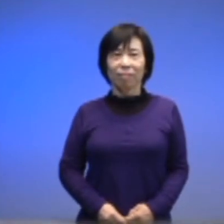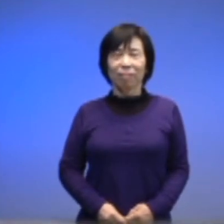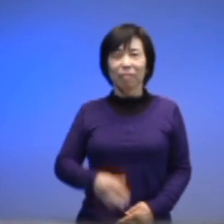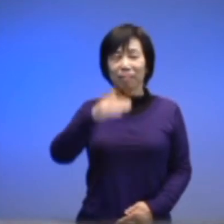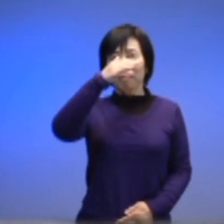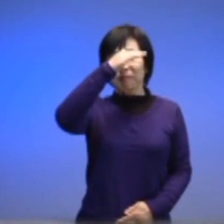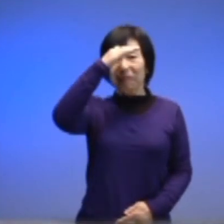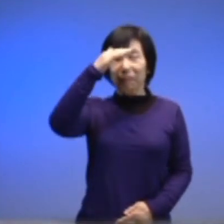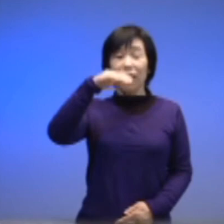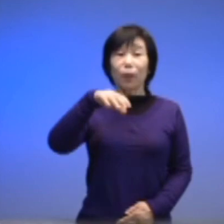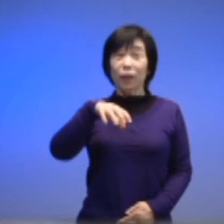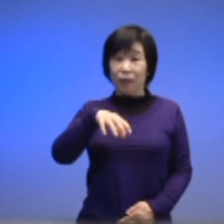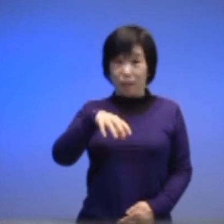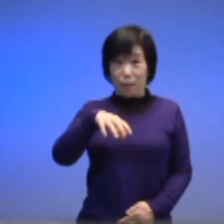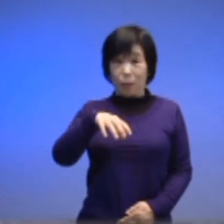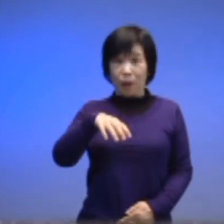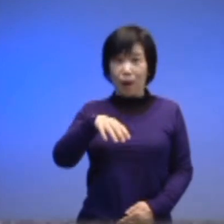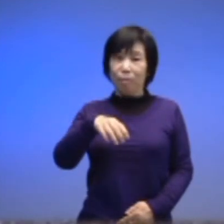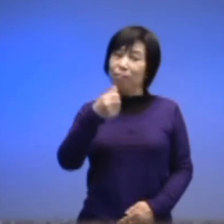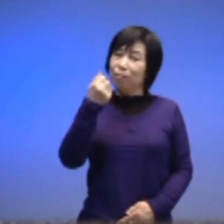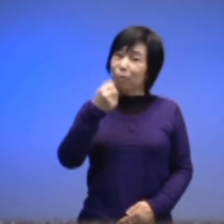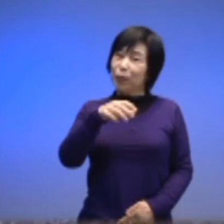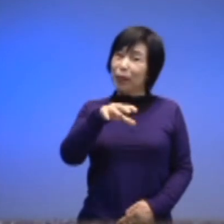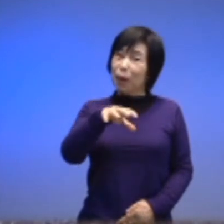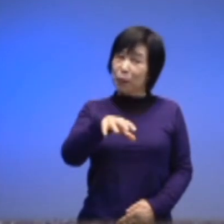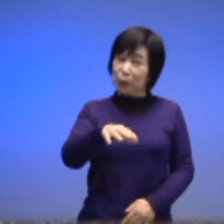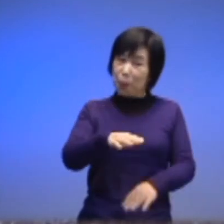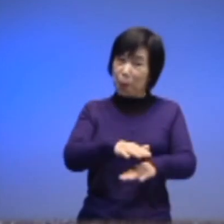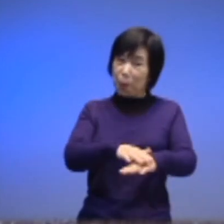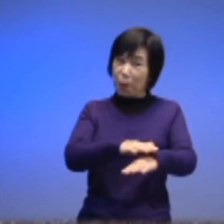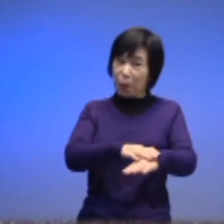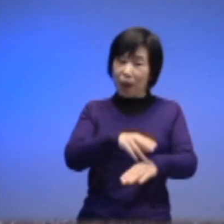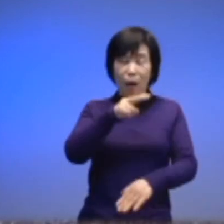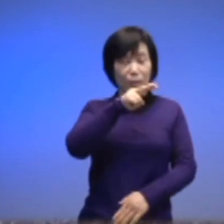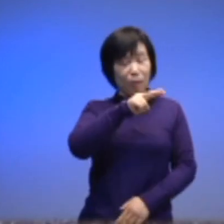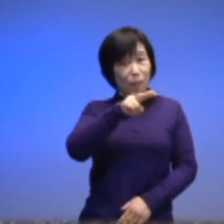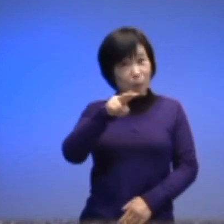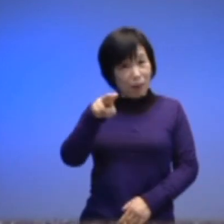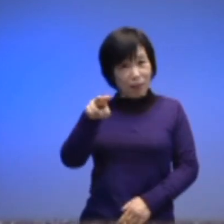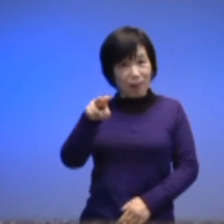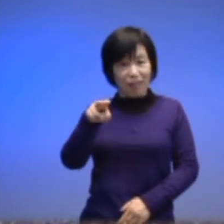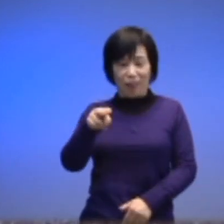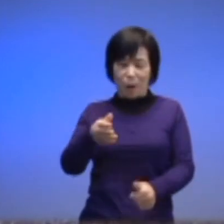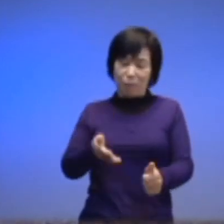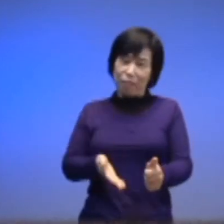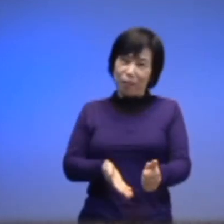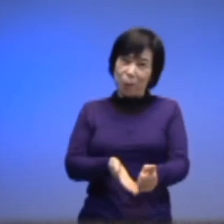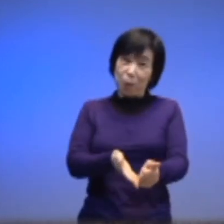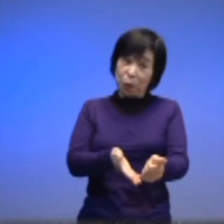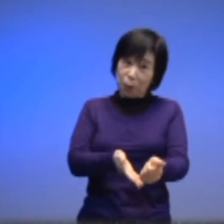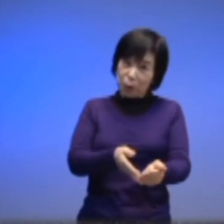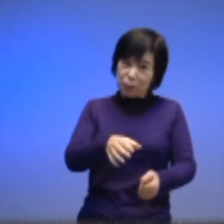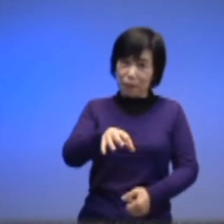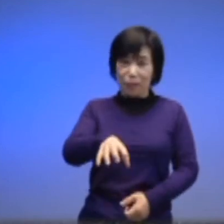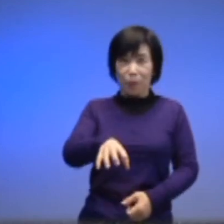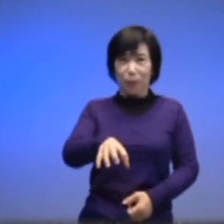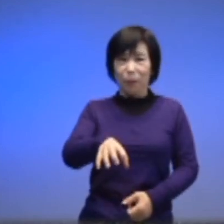見晴らしの丘からは南ゾーンが一望できました。この場所もおすすめですよ。